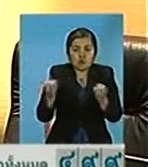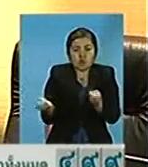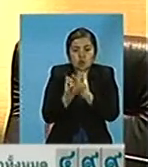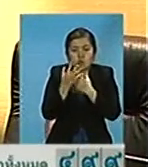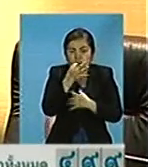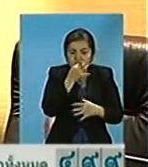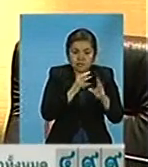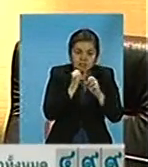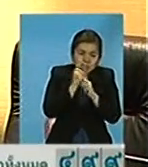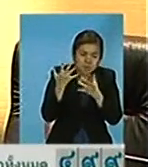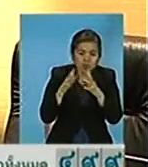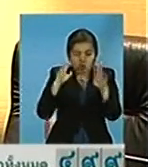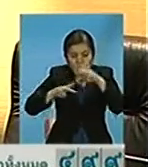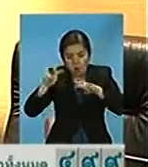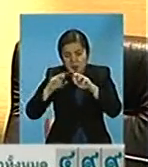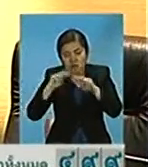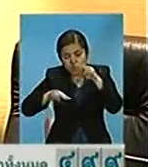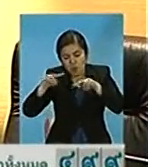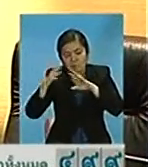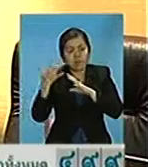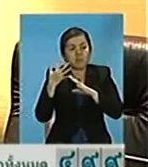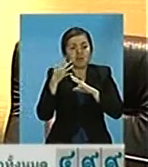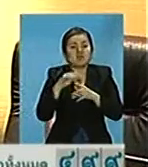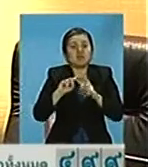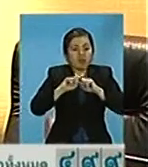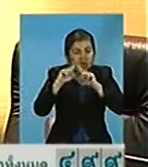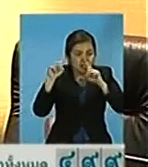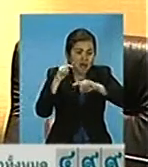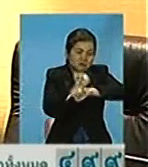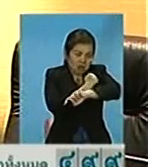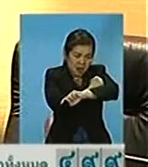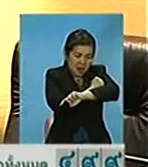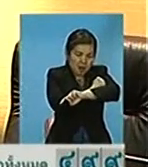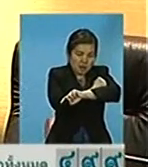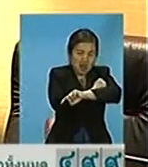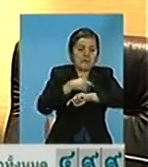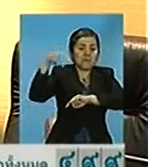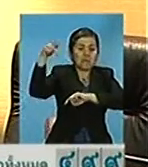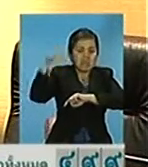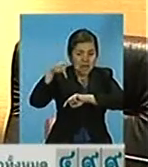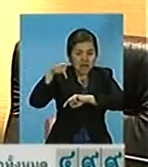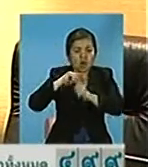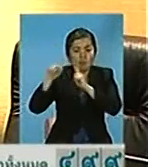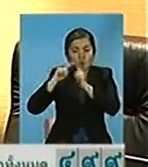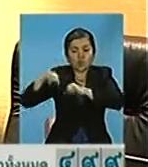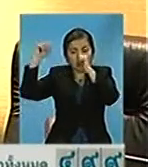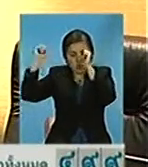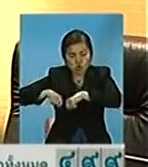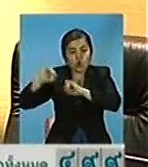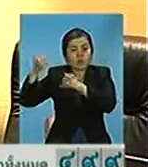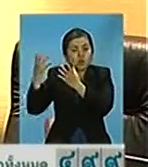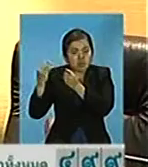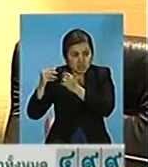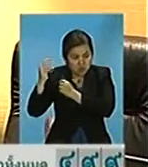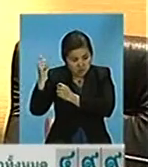านเพราะจะไม่รับการดูแลเพราะเขาสามารถต่อรองส่วนแบ่งของรายได้กับเจ้าของสวนได้อย่างเต็ม